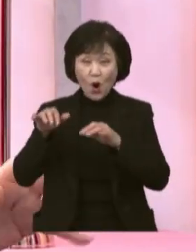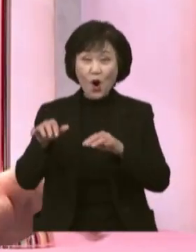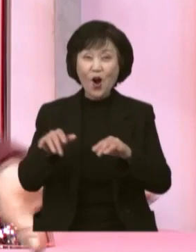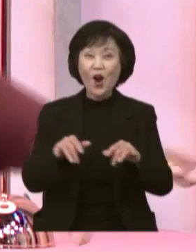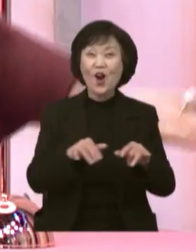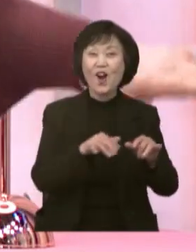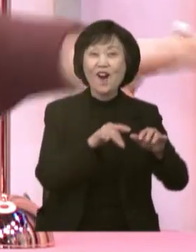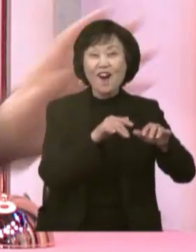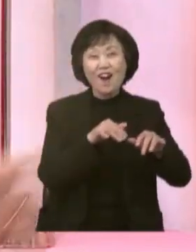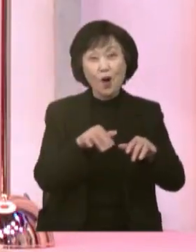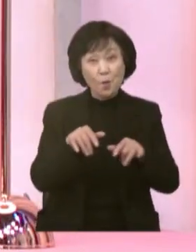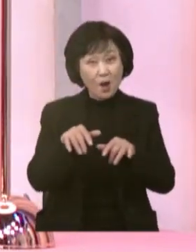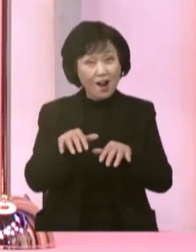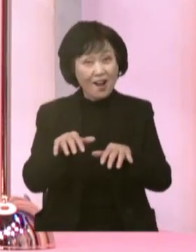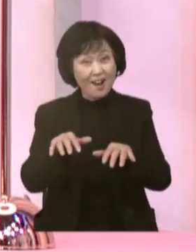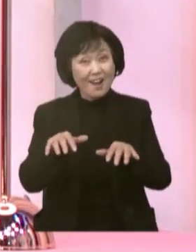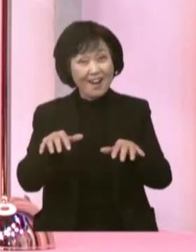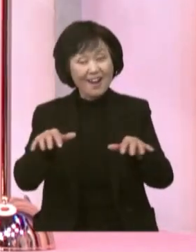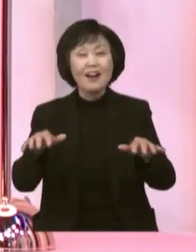띵띵 띠리리띵띵